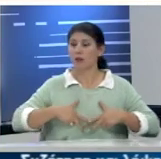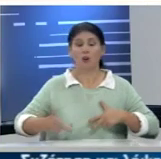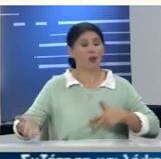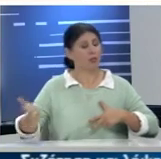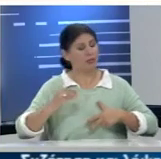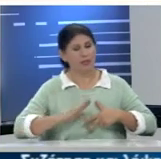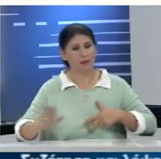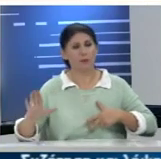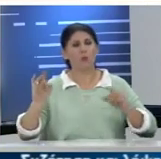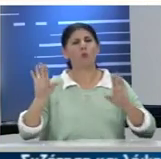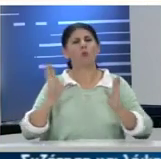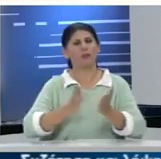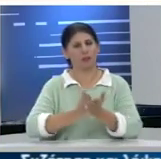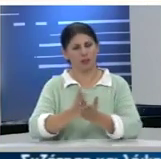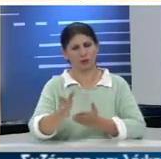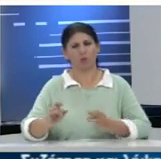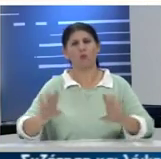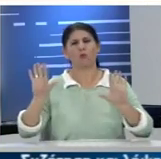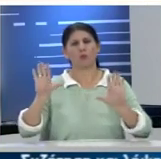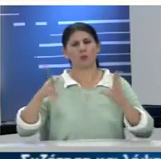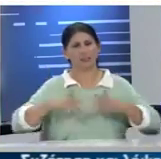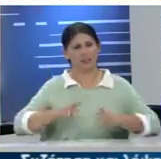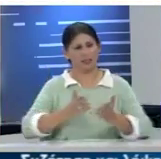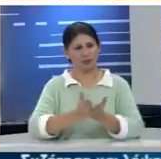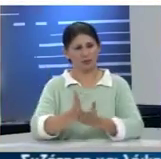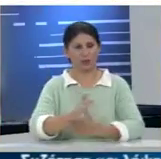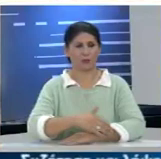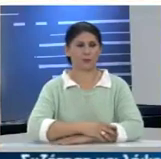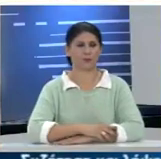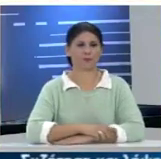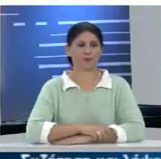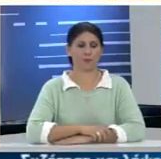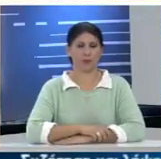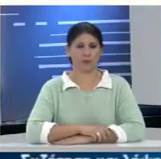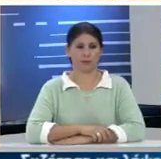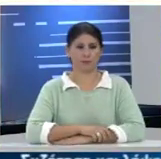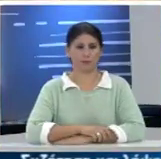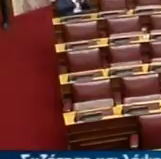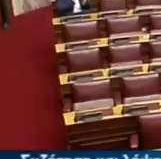θα υπάρχει ούτε δικαιοσύνη αλλά ούτε και κράτος δικαίου. Μάλιστα.